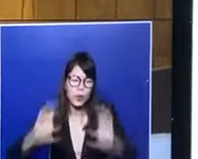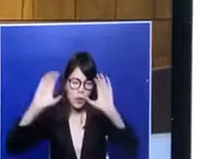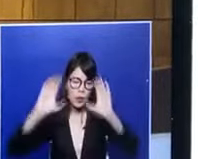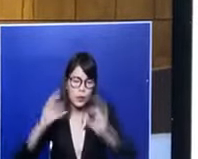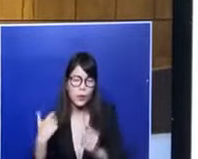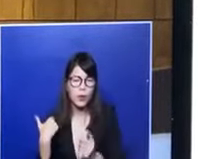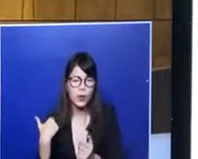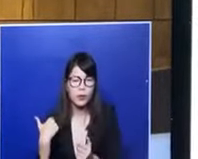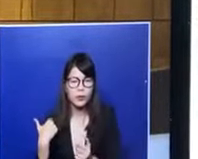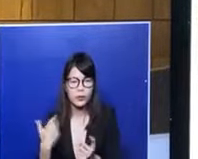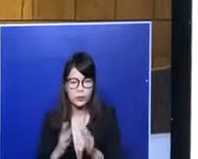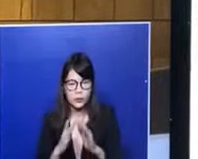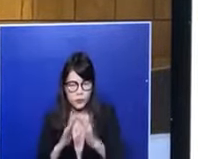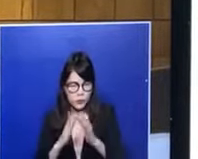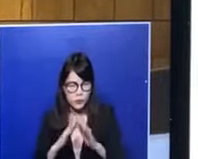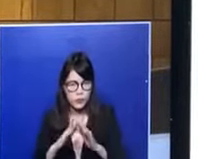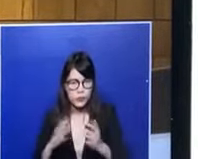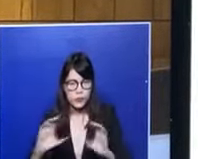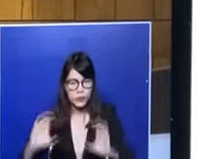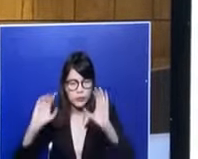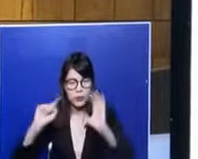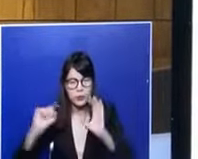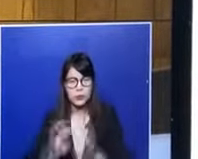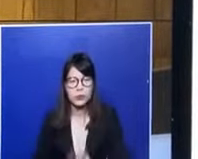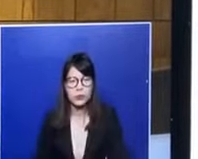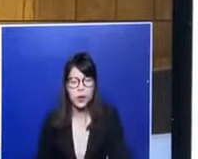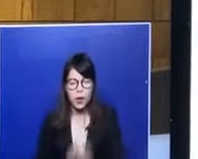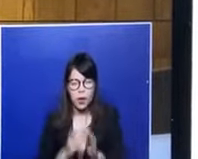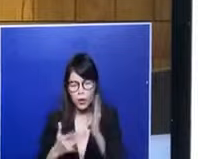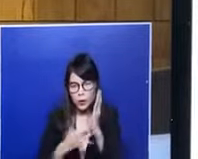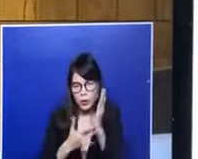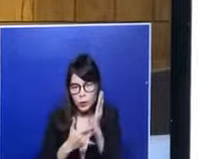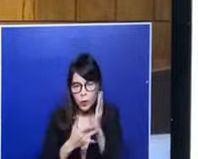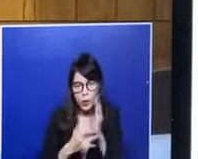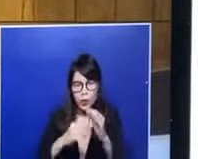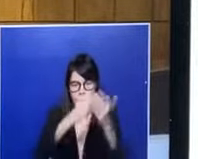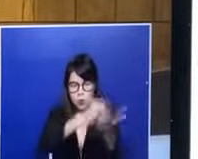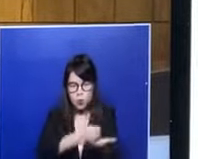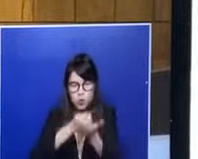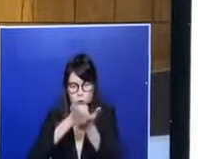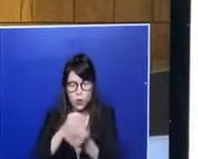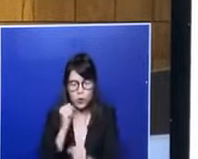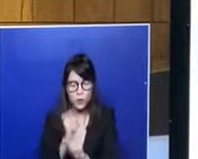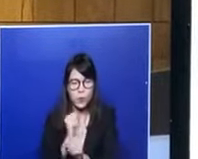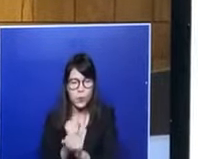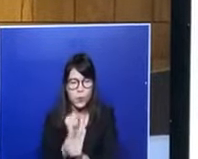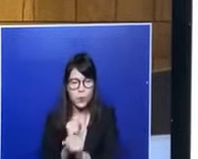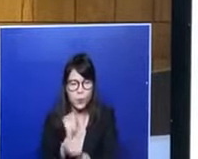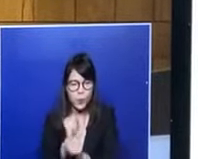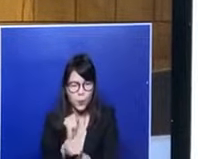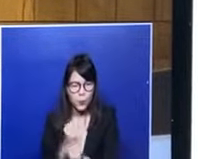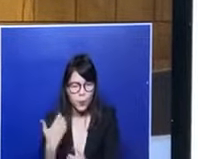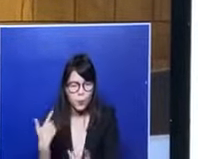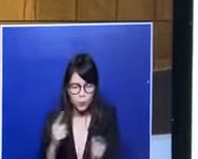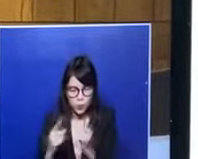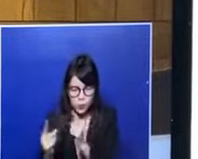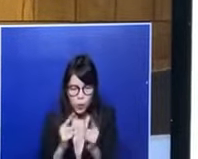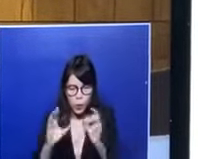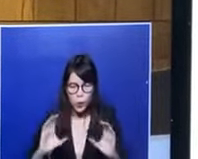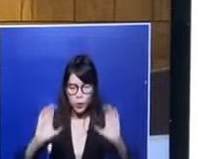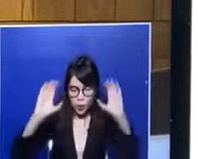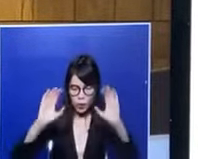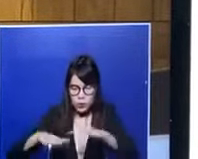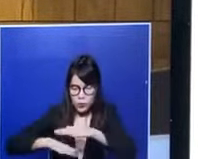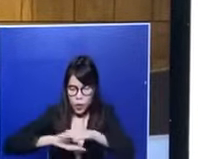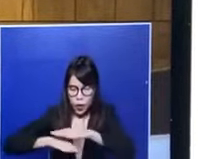นะครับส่งผลให้เกิดการใช้เทคโนโลยีเข้ามาอำนวยความสะดวกในการติดต่องานของภาครัฐมีระบบฐาน